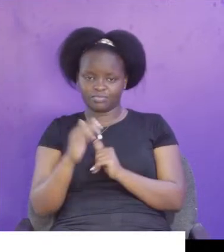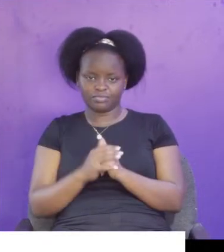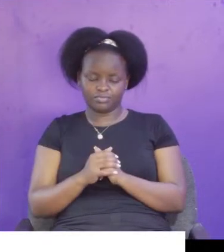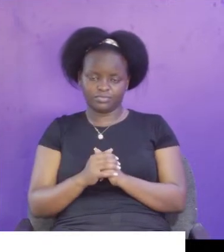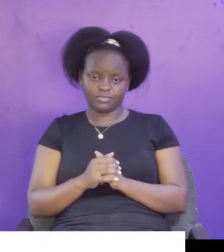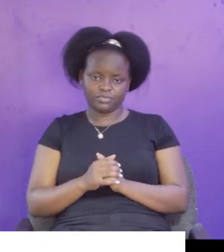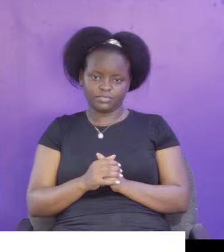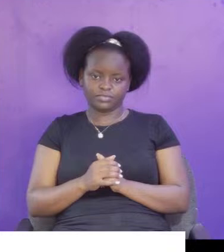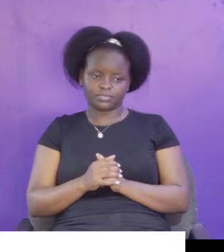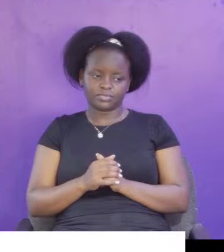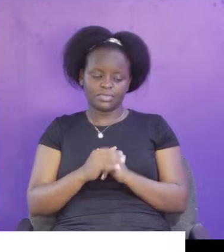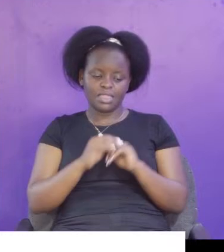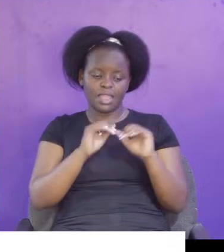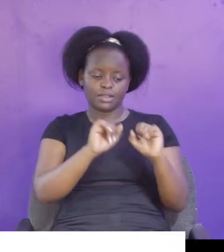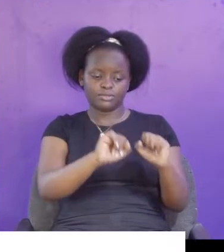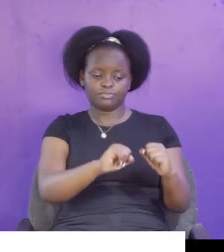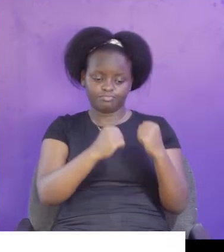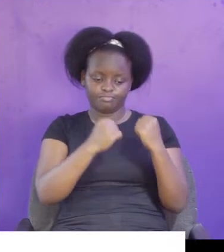akurehemu,